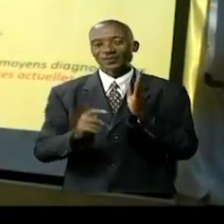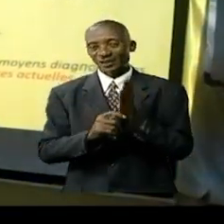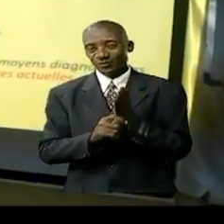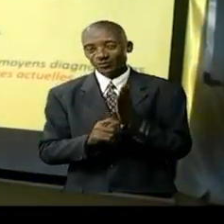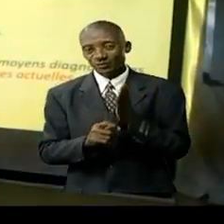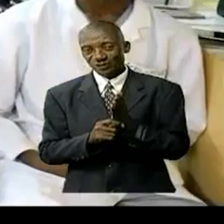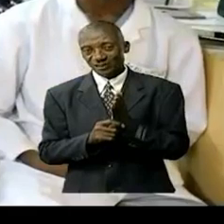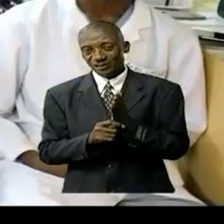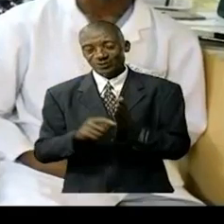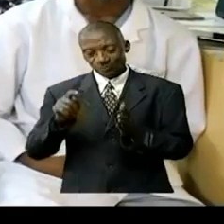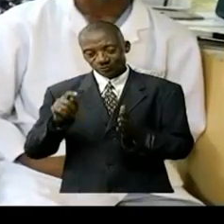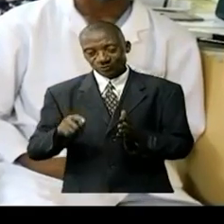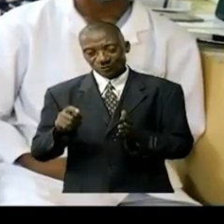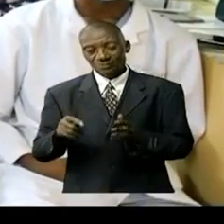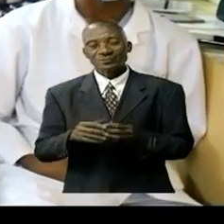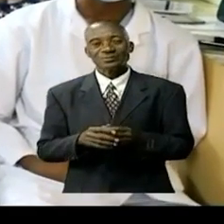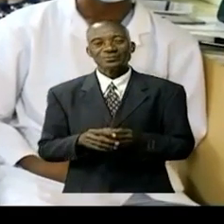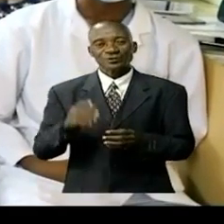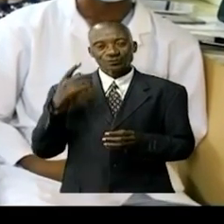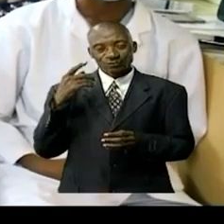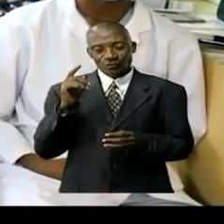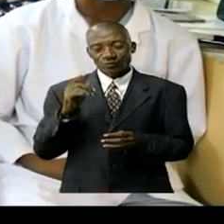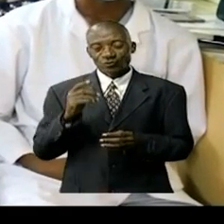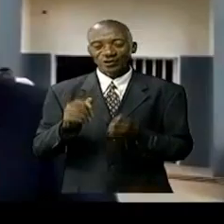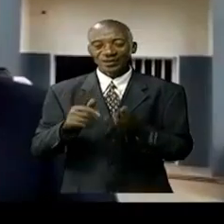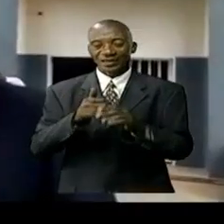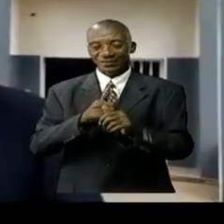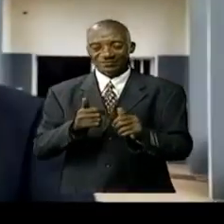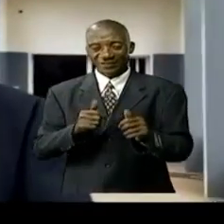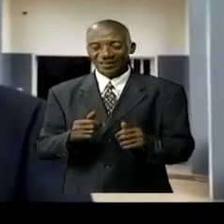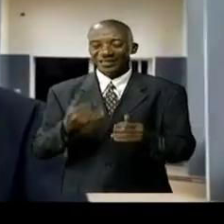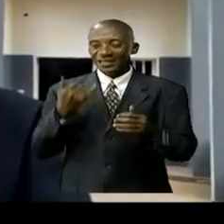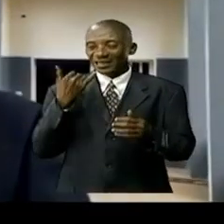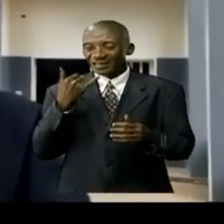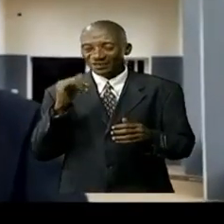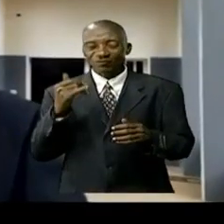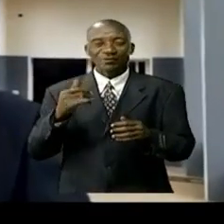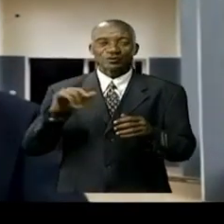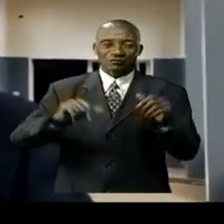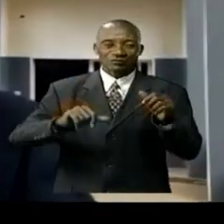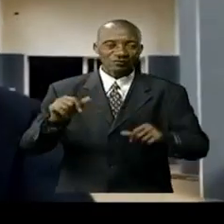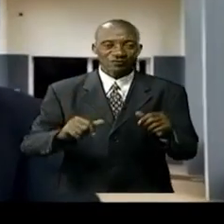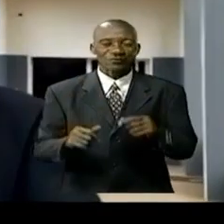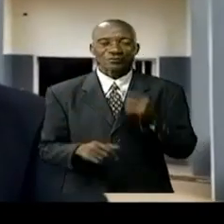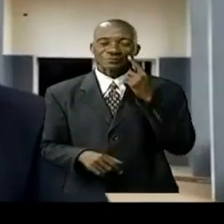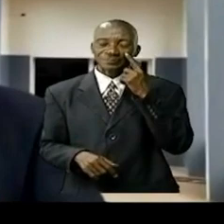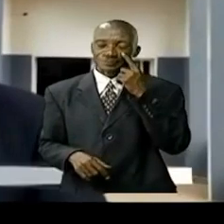pour éviter les fausses informations. Je remercie l'équipe neurochirurgicale de